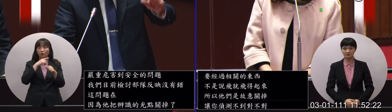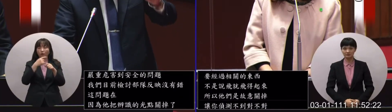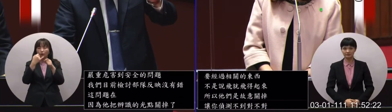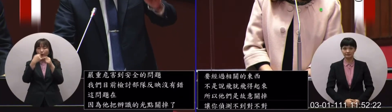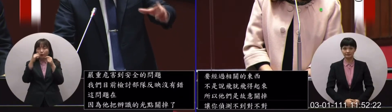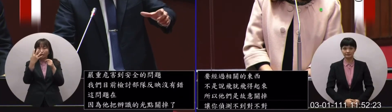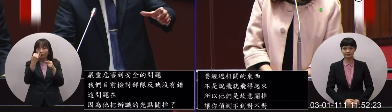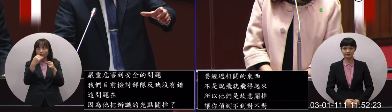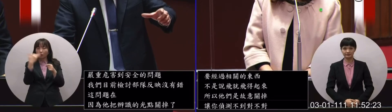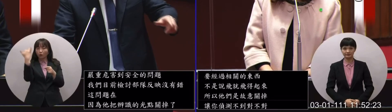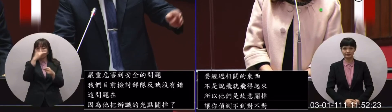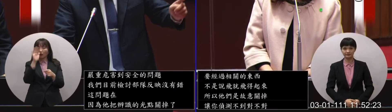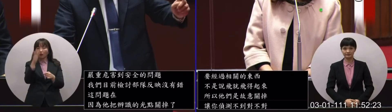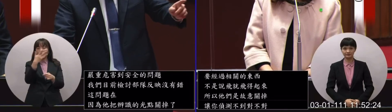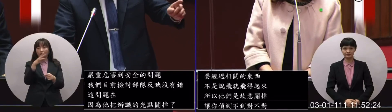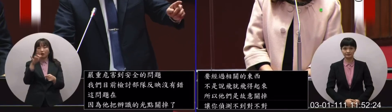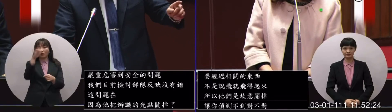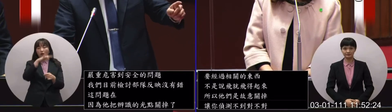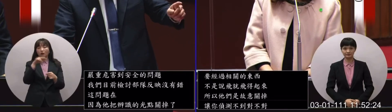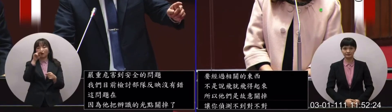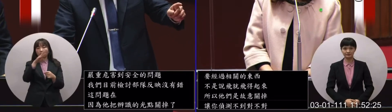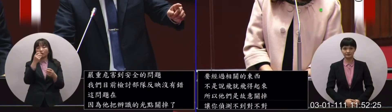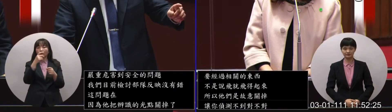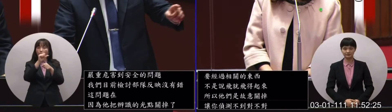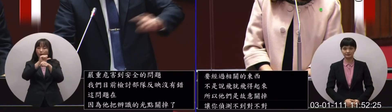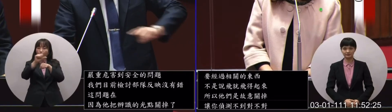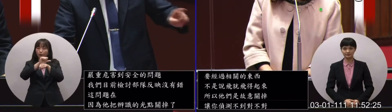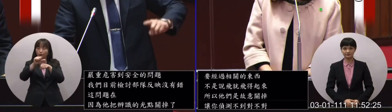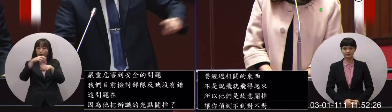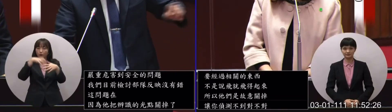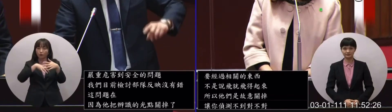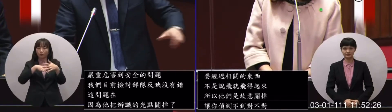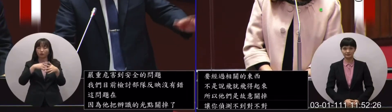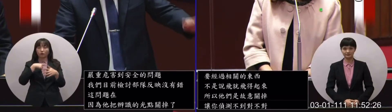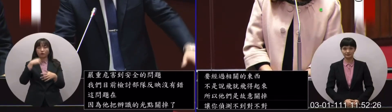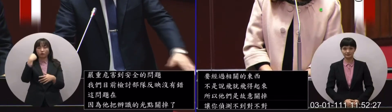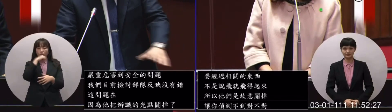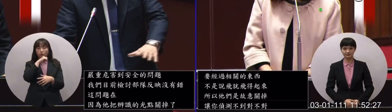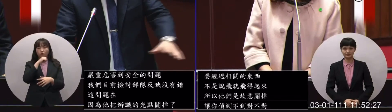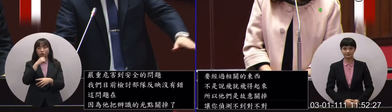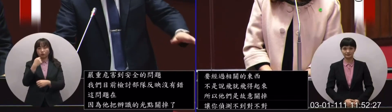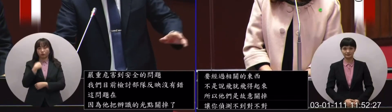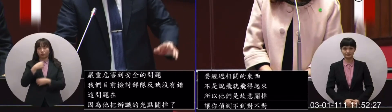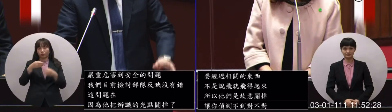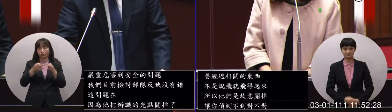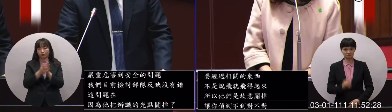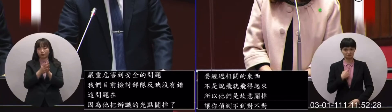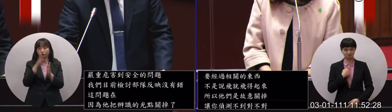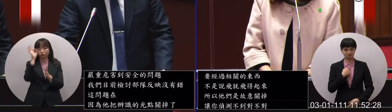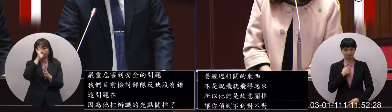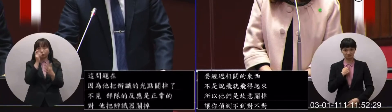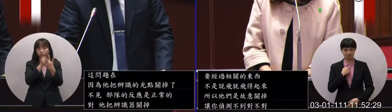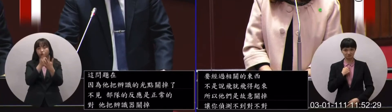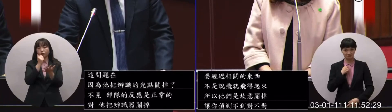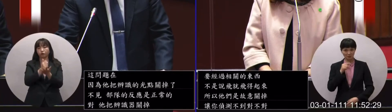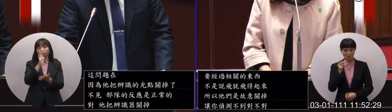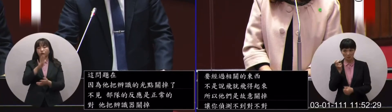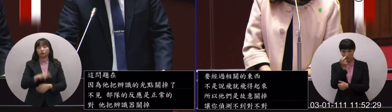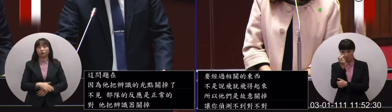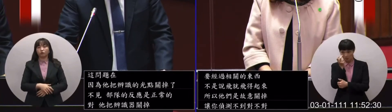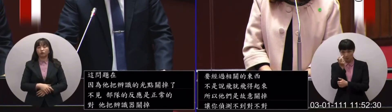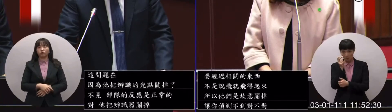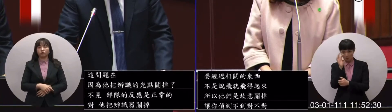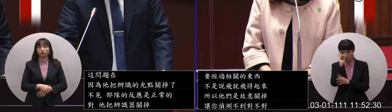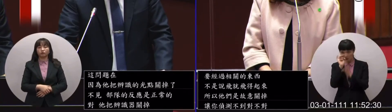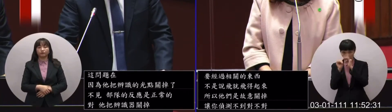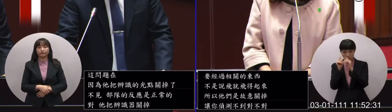钟就不见了，不见了，可能那个时候五分钟以内，我们已经人员 我们是有监测到的吗？ 有侦